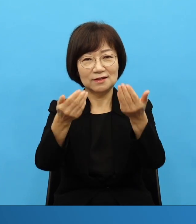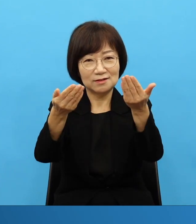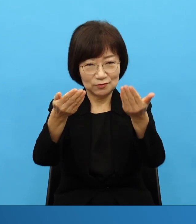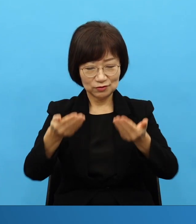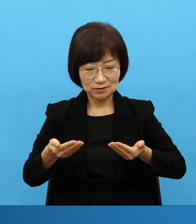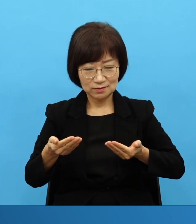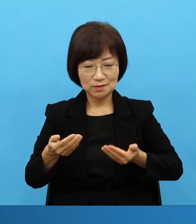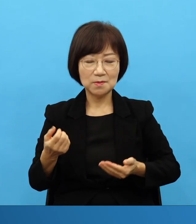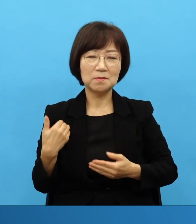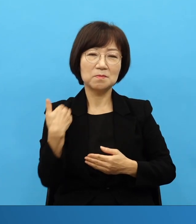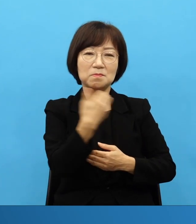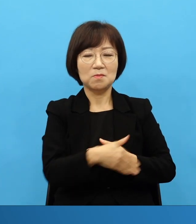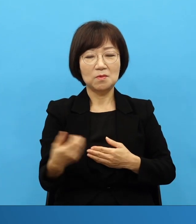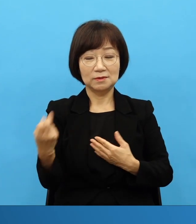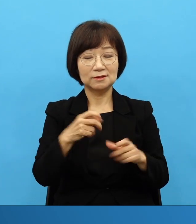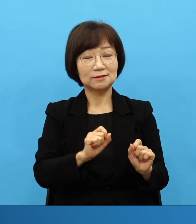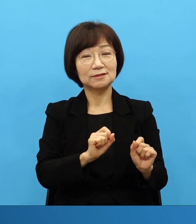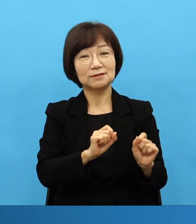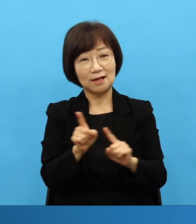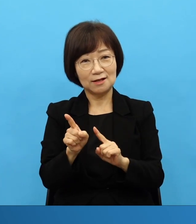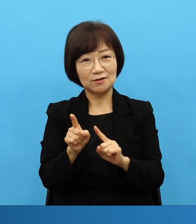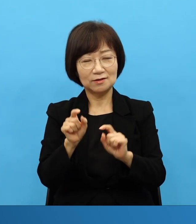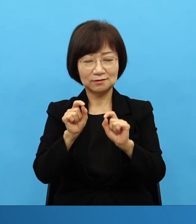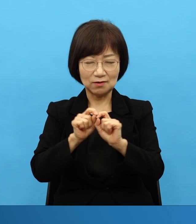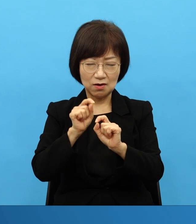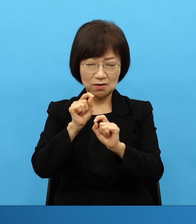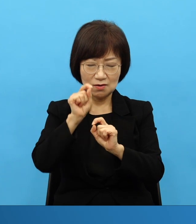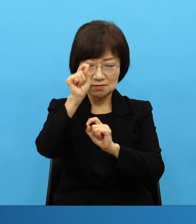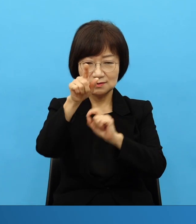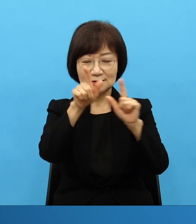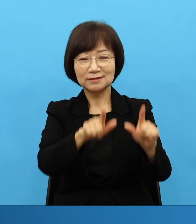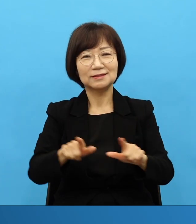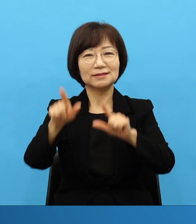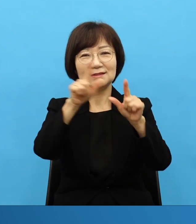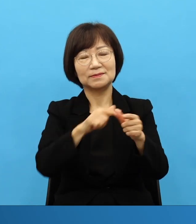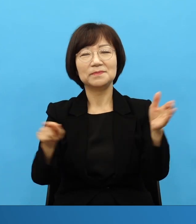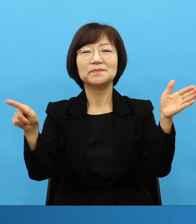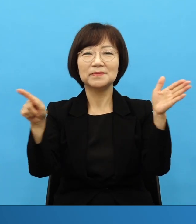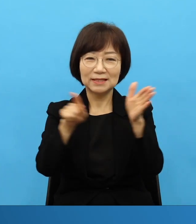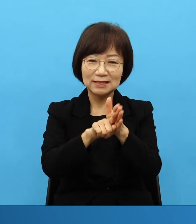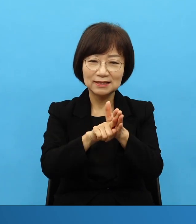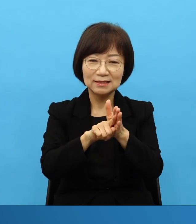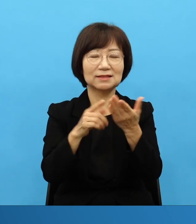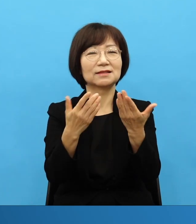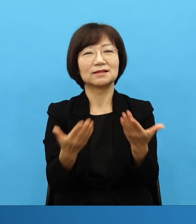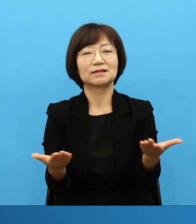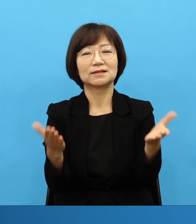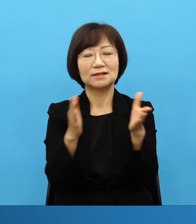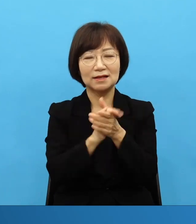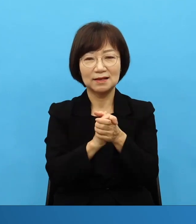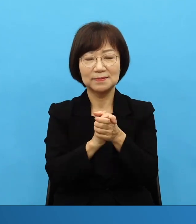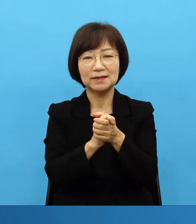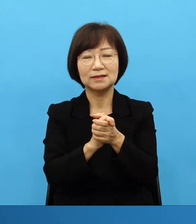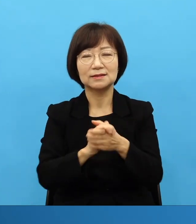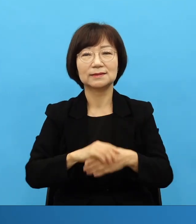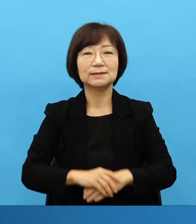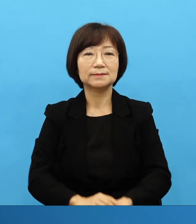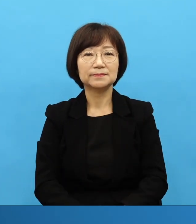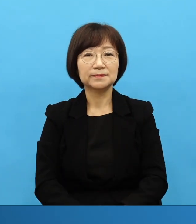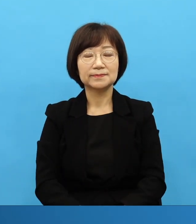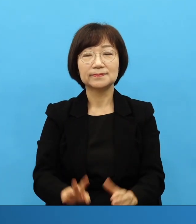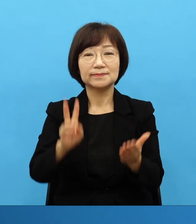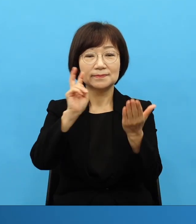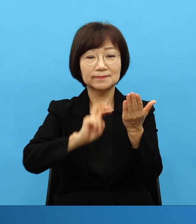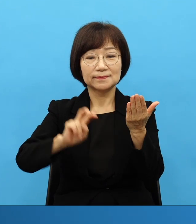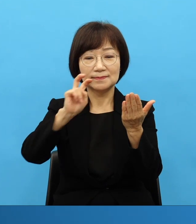죄를 사여 주신 것과 몸잘 산 것과 영원히 사는 것을 믿사옵나이다. 아멘.